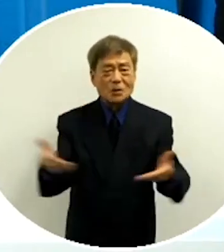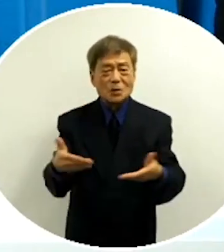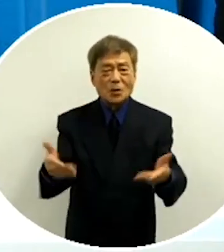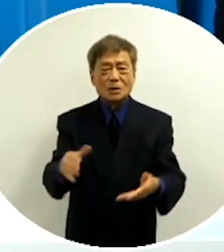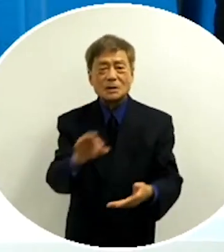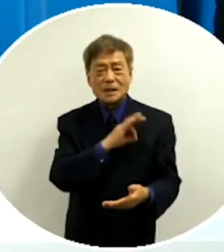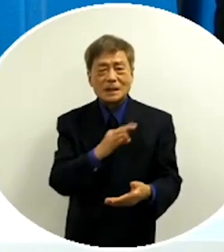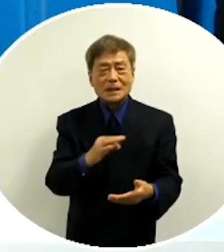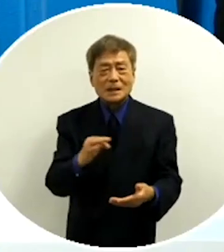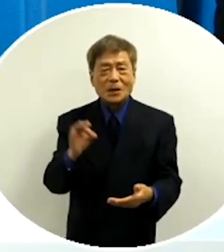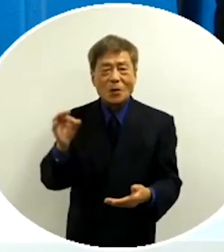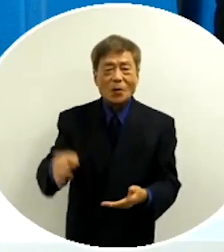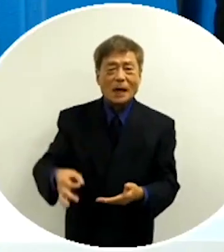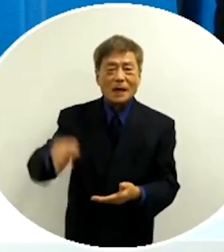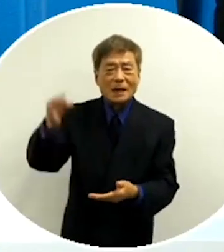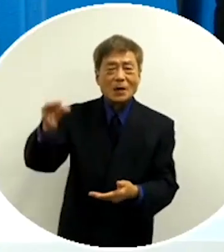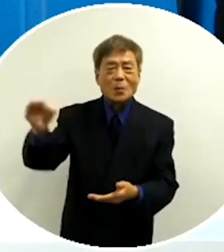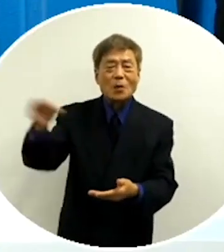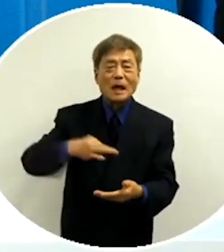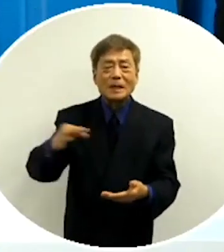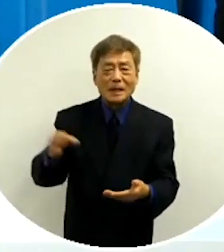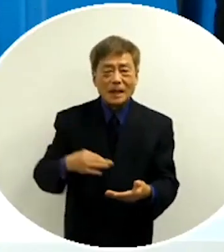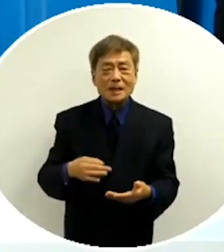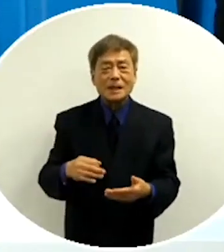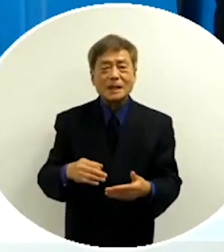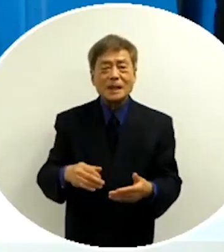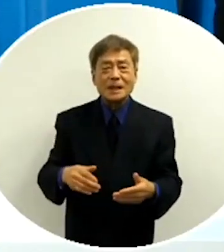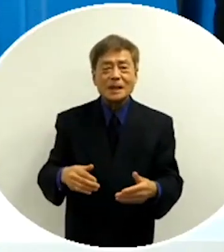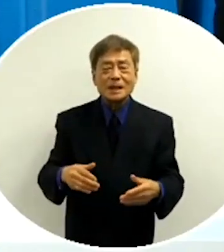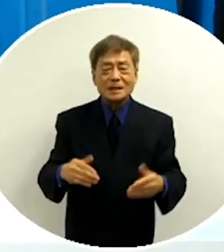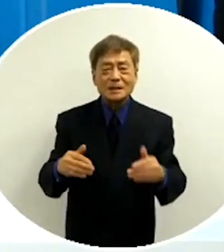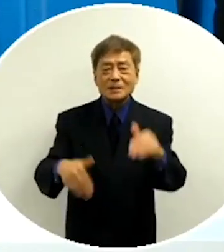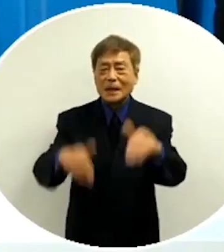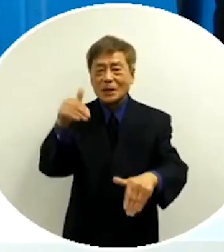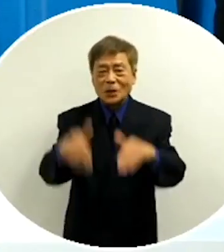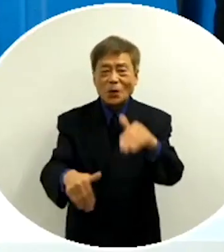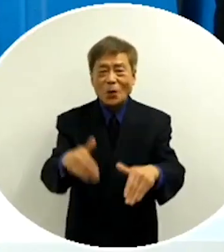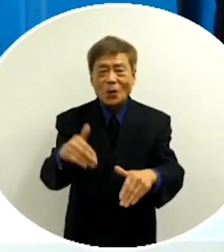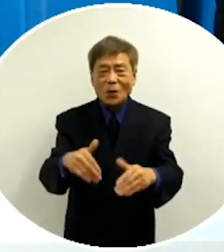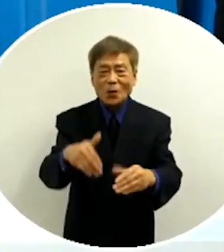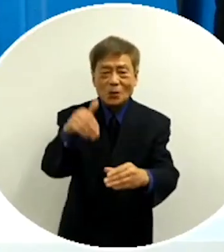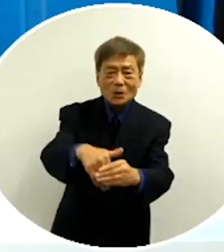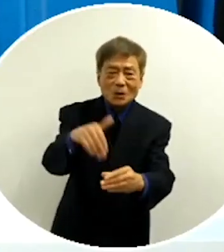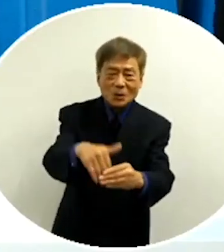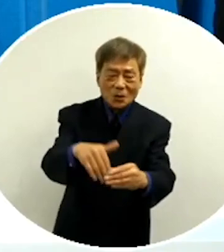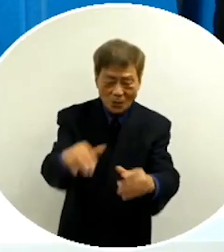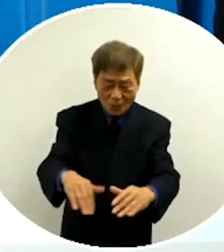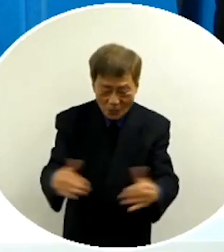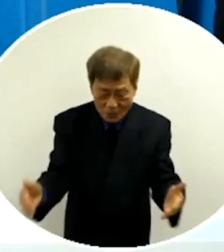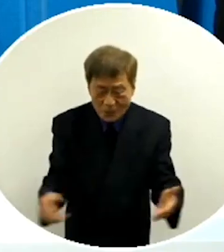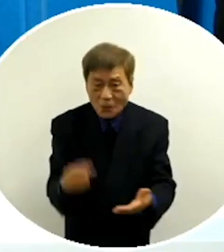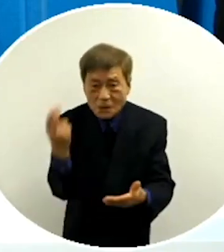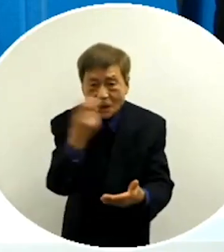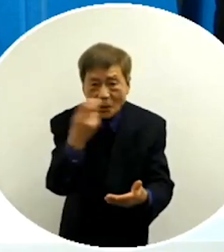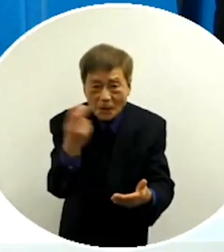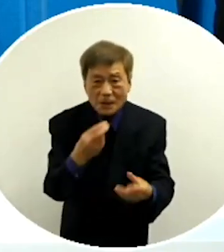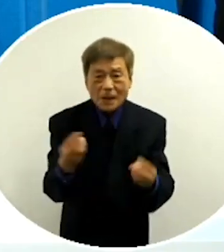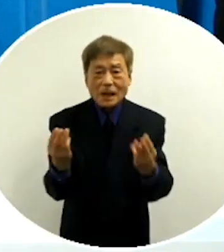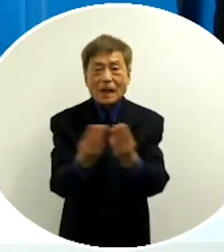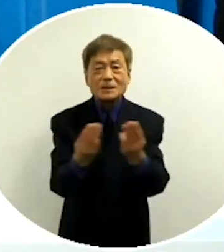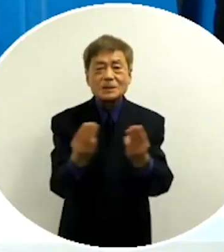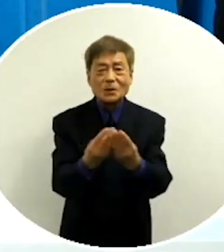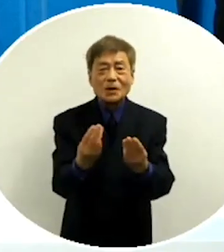開票していたんですけどそれって全然民主的じゃないなぁと思っててなんで者大学生が海氷上に入っちゃダメなんだろう